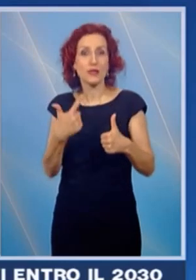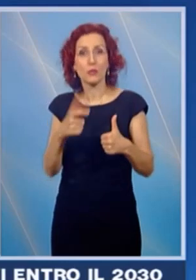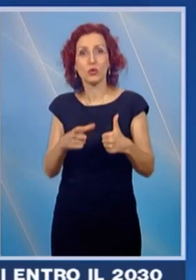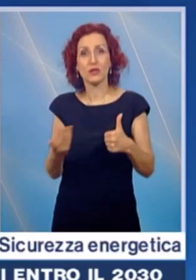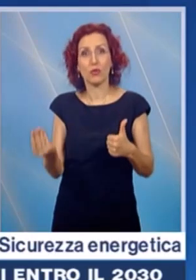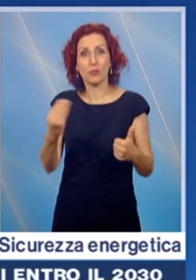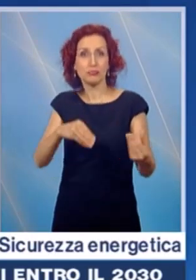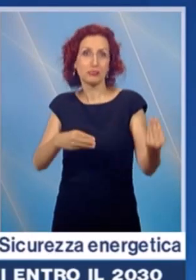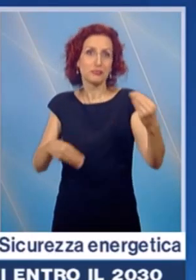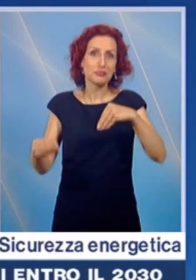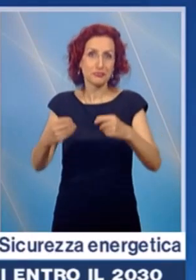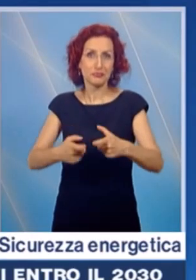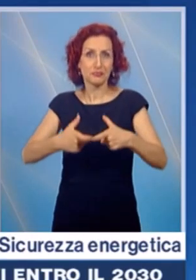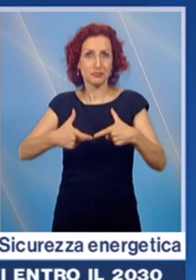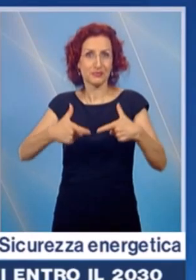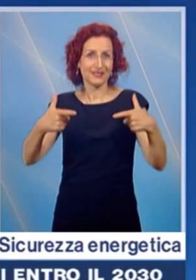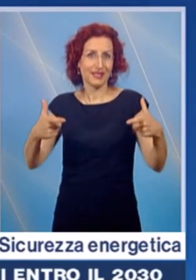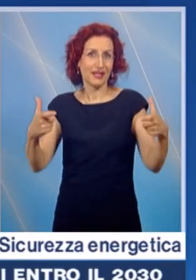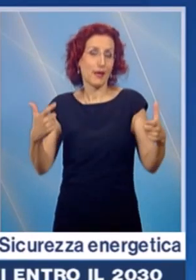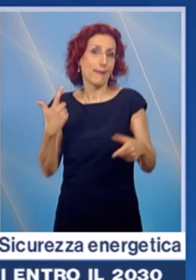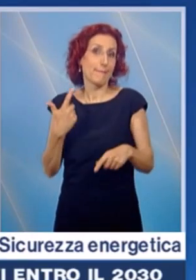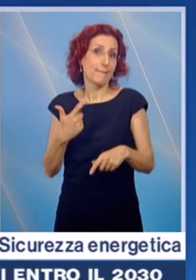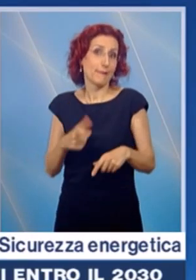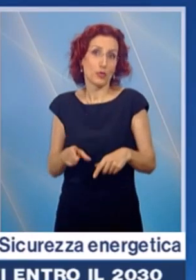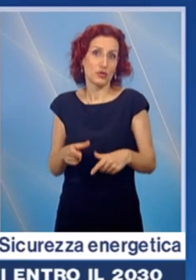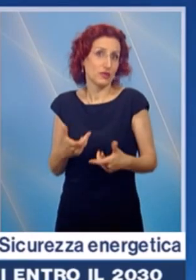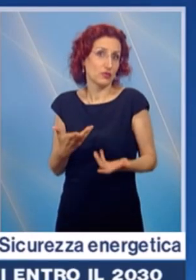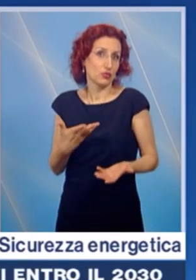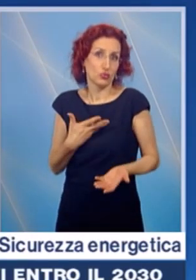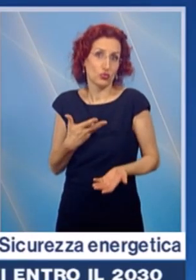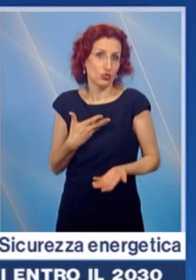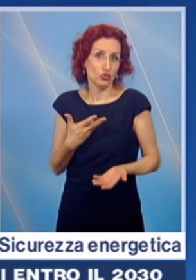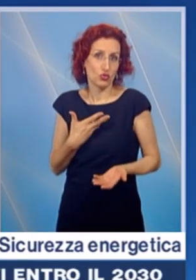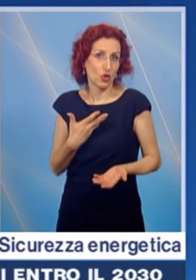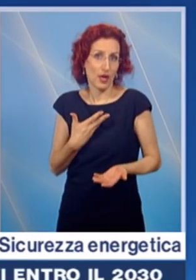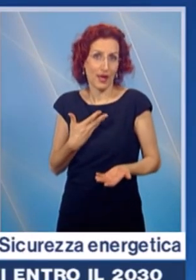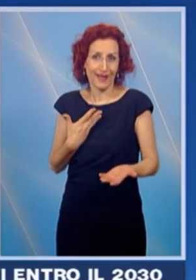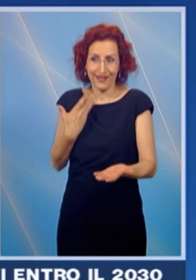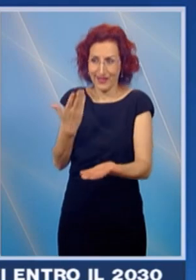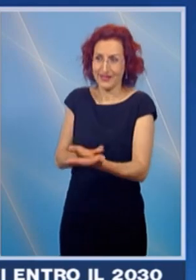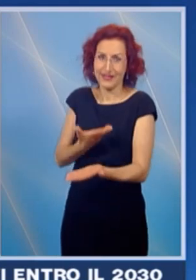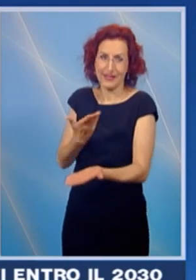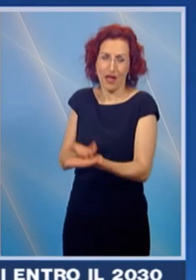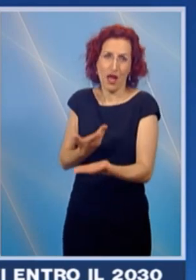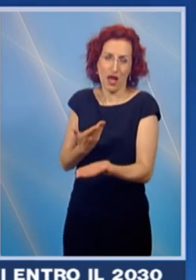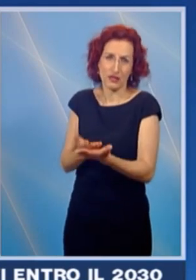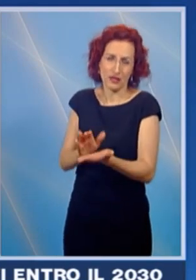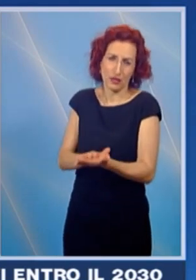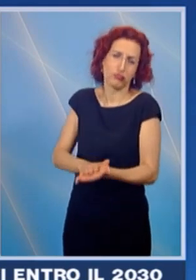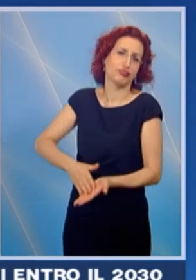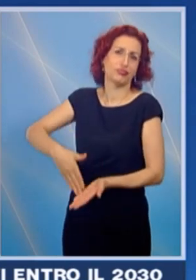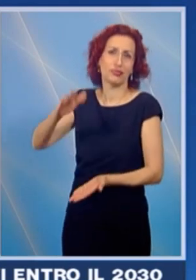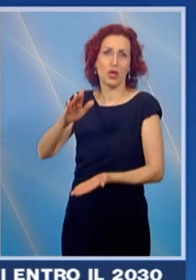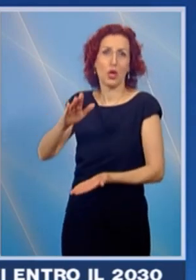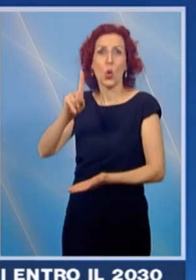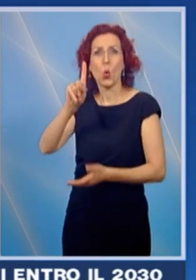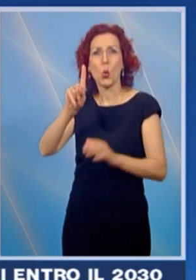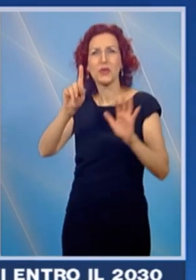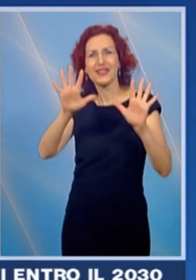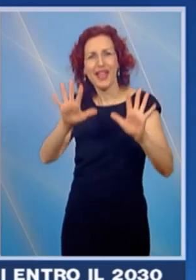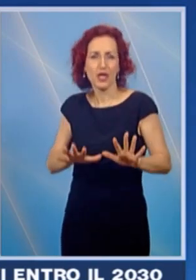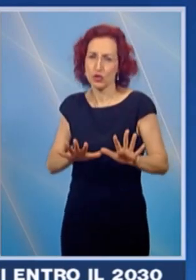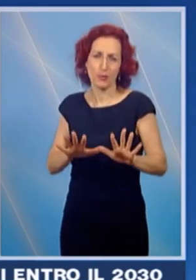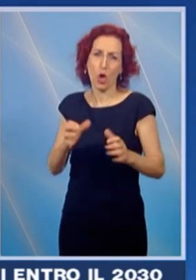integrarla, perché naturalmente era tarata su un numero di istanze che era un decimo, anzi meno di un decimo di